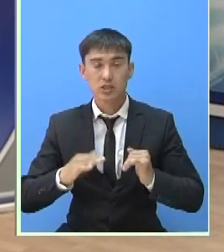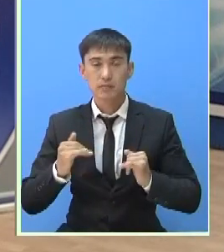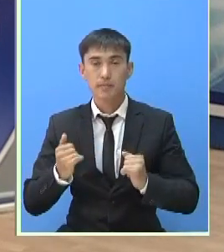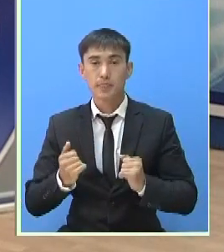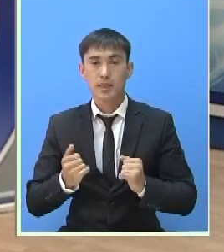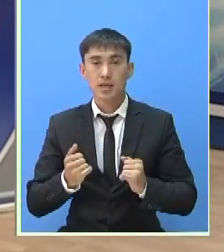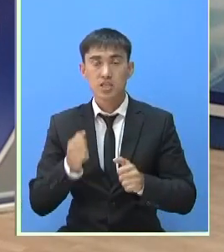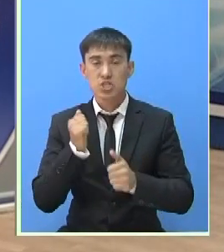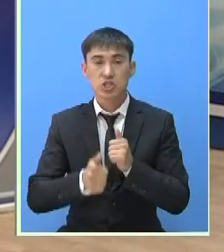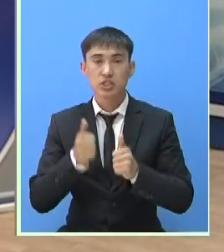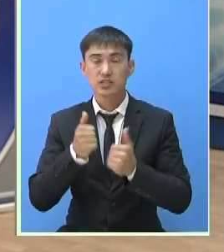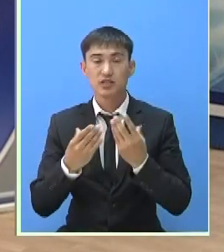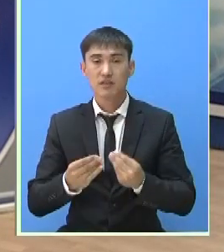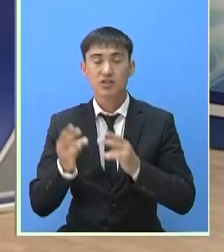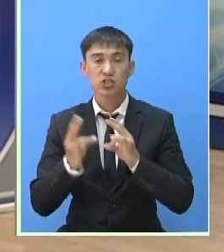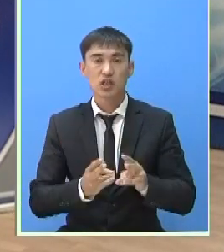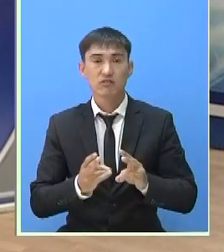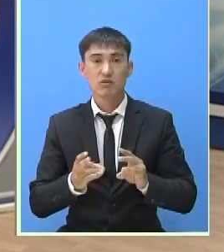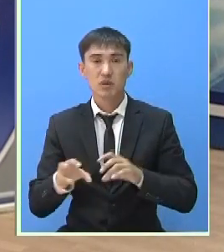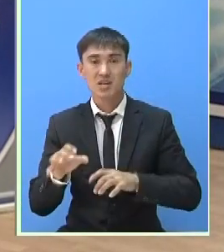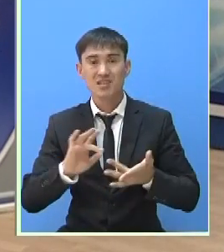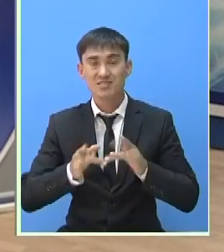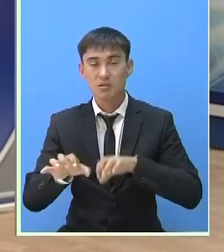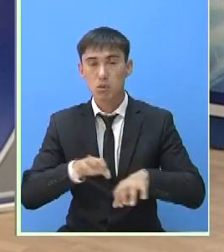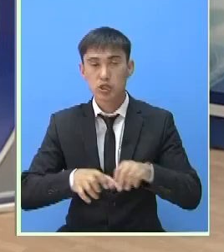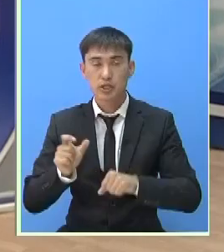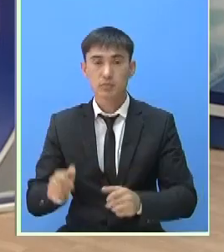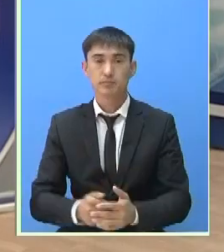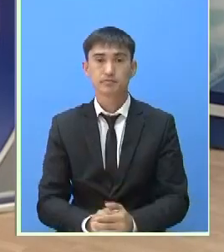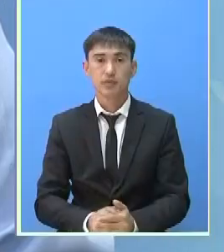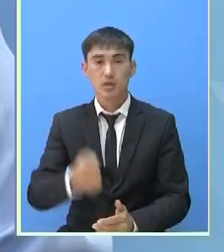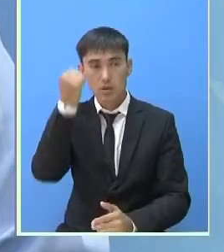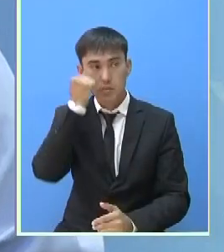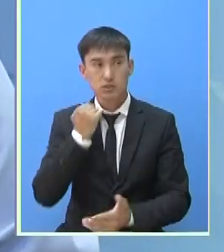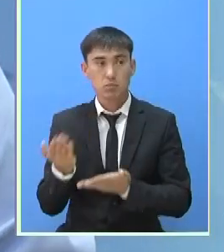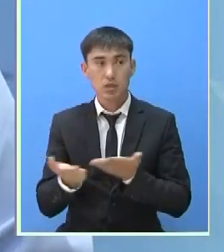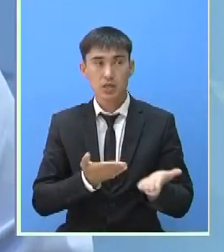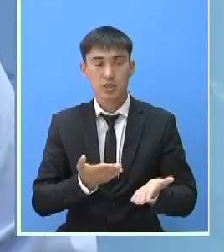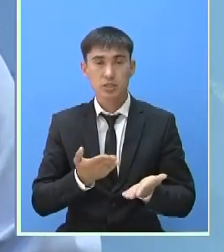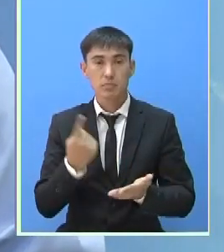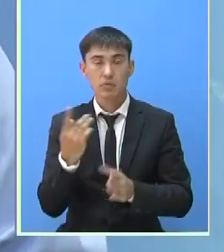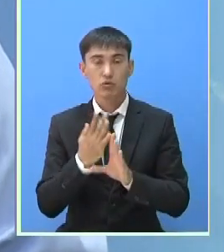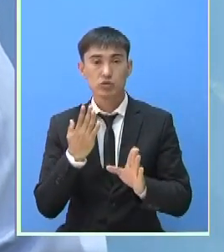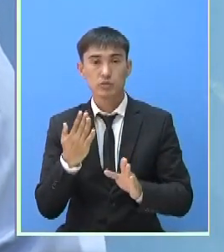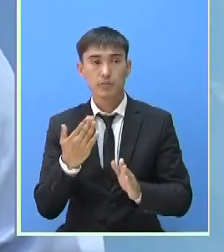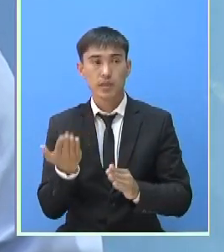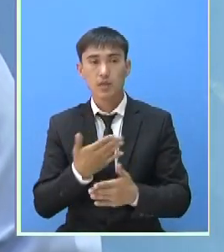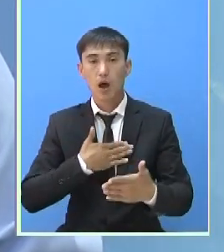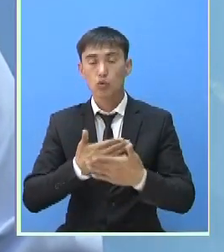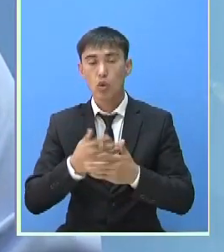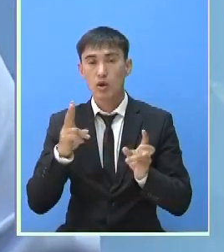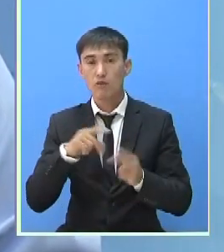стать практически ежедневно жертвами каких-либо интернет-мошенников? Благодарю за приглашение, в первую очередь. Это очень актуальный